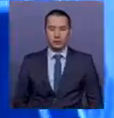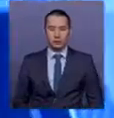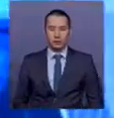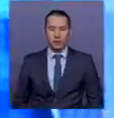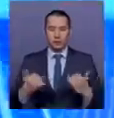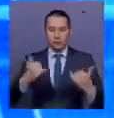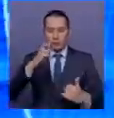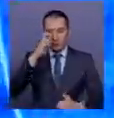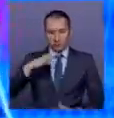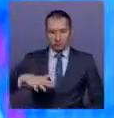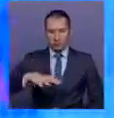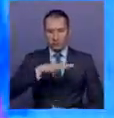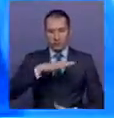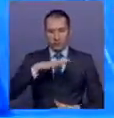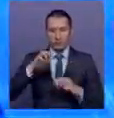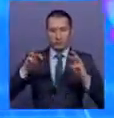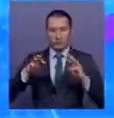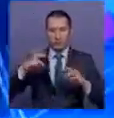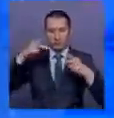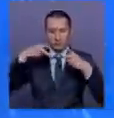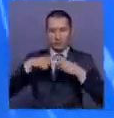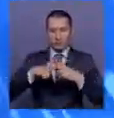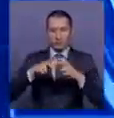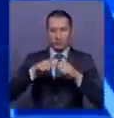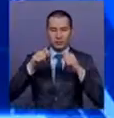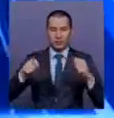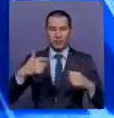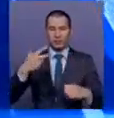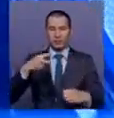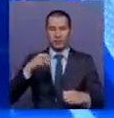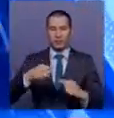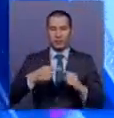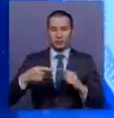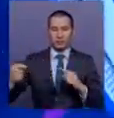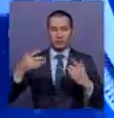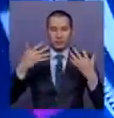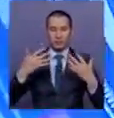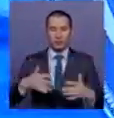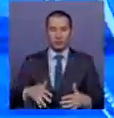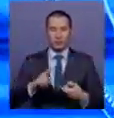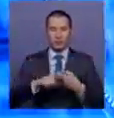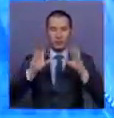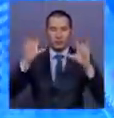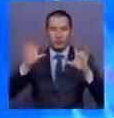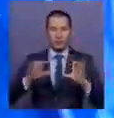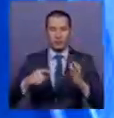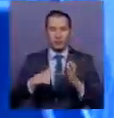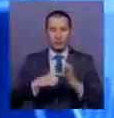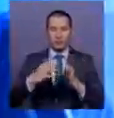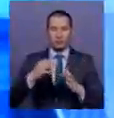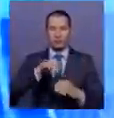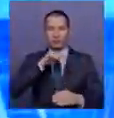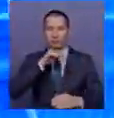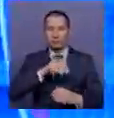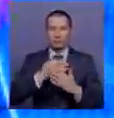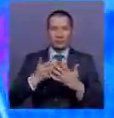Бүгін елімізде президенттік институттың құрылғанына 30 жыл. Осыған орай президенттік басқару нысаны конституциялық негіз және саяси тәжірибе